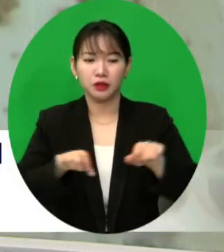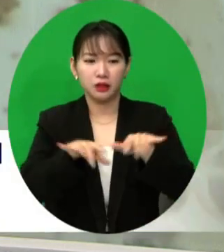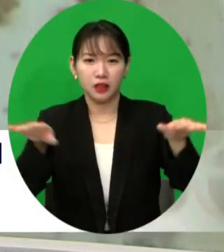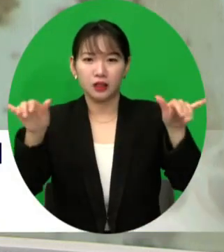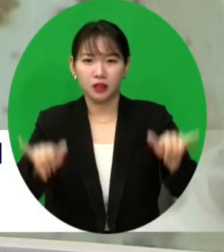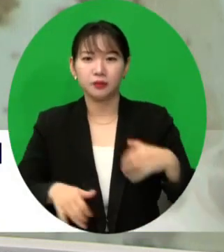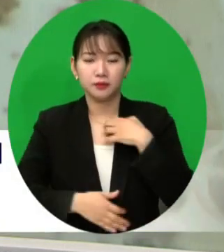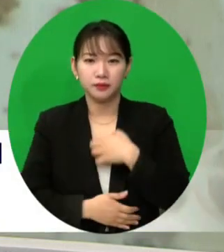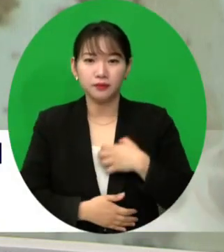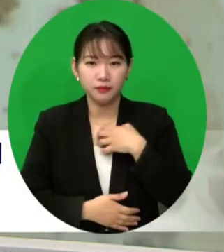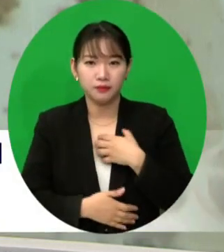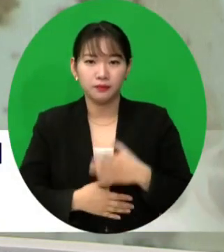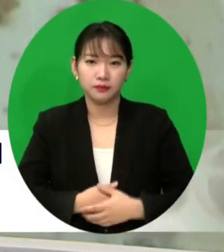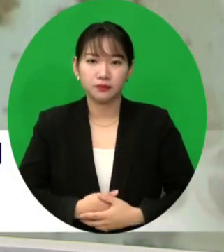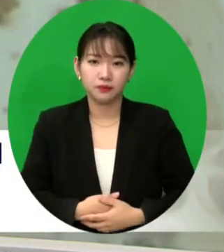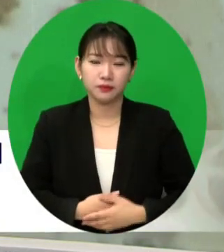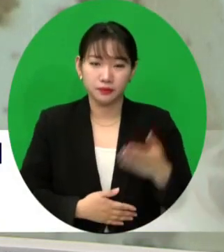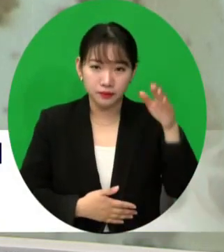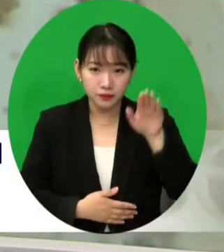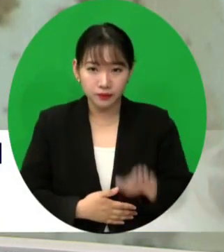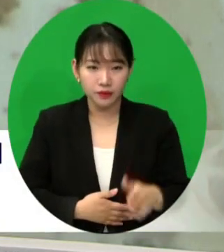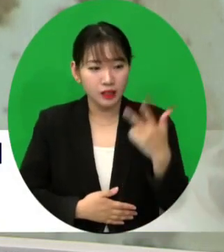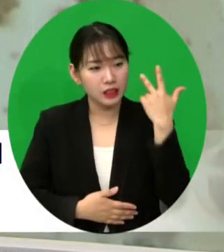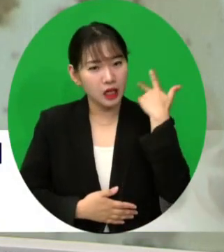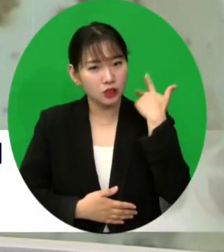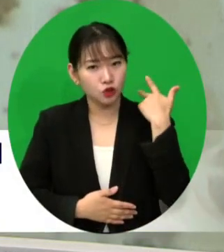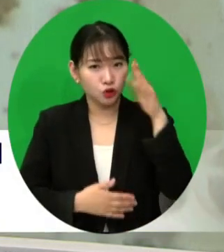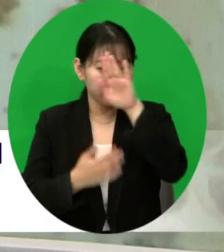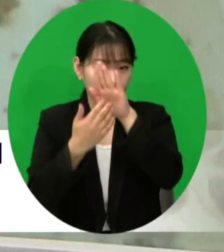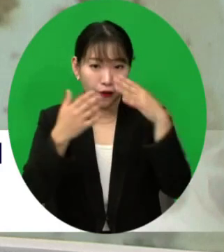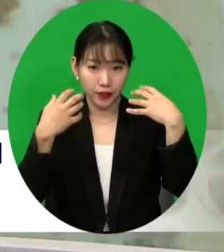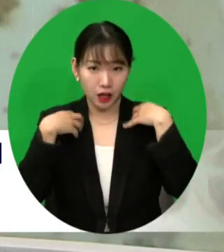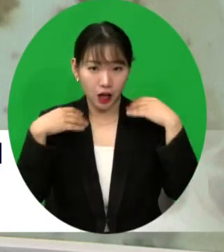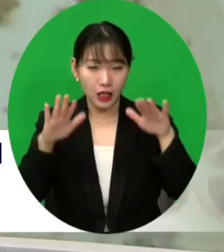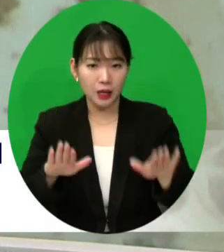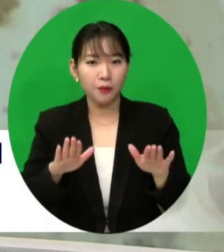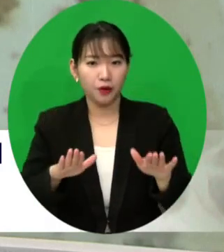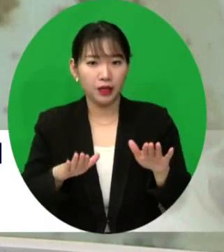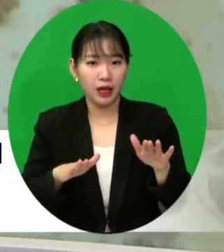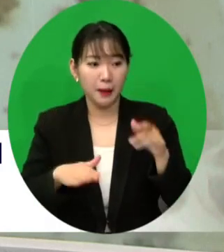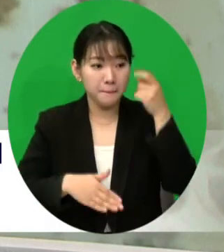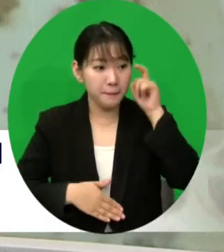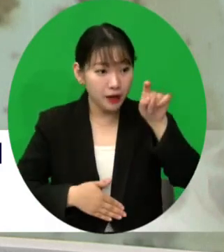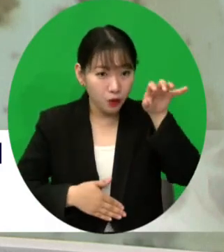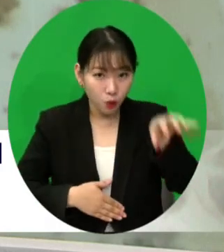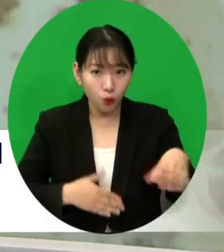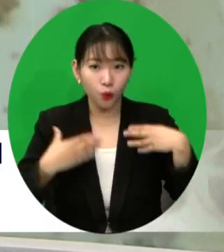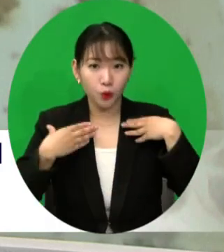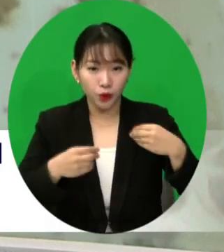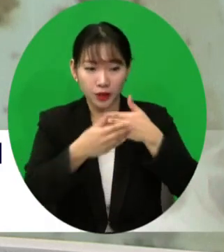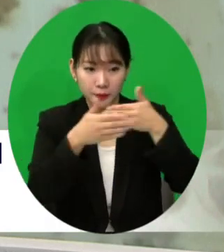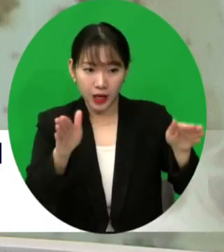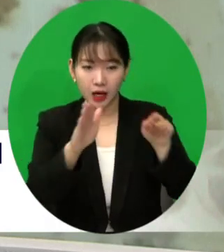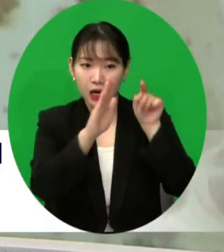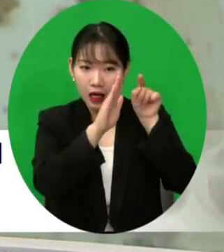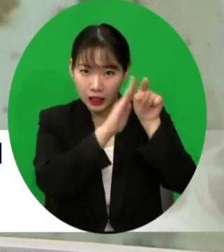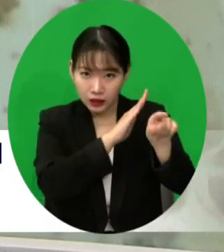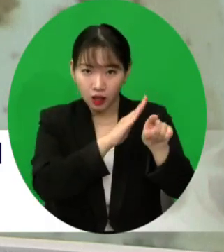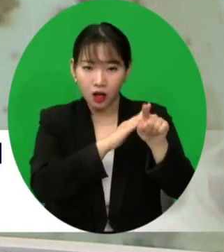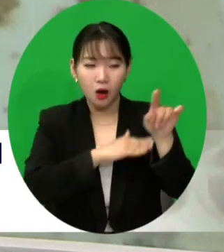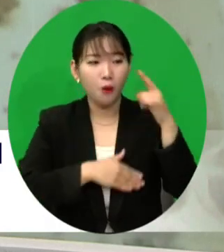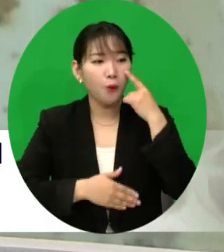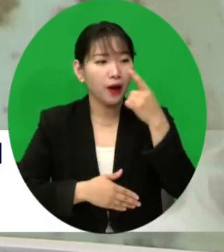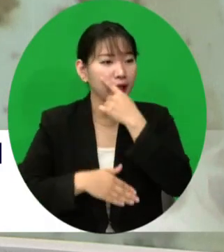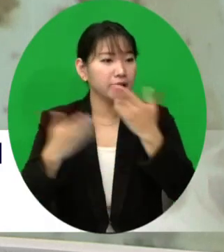우려가 커지고 있습니다. 그런데 지난주 방역당국에 이번에 빈대가 발견된 곳과 동일한 찜질방에서 빈대